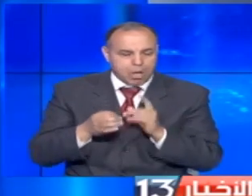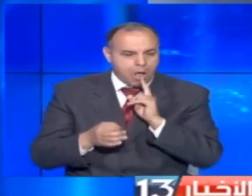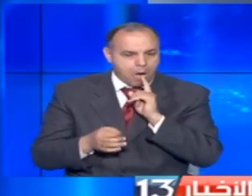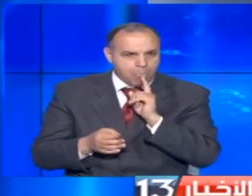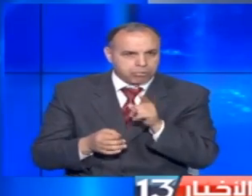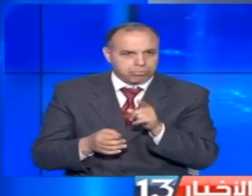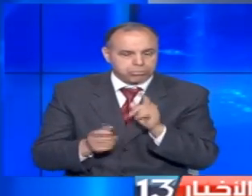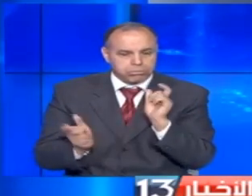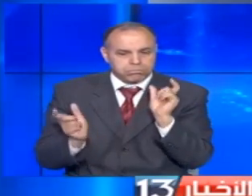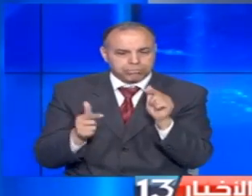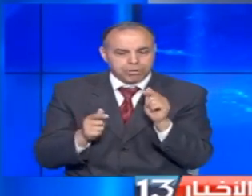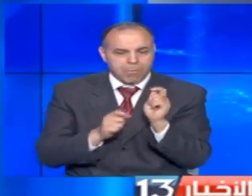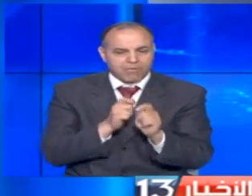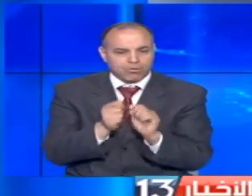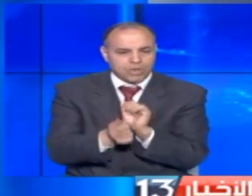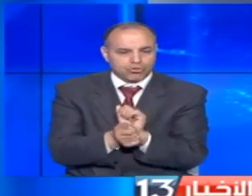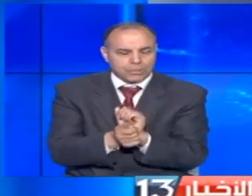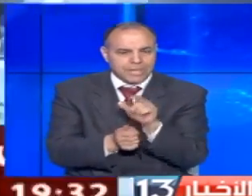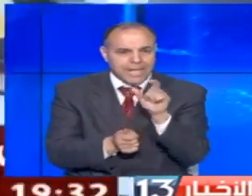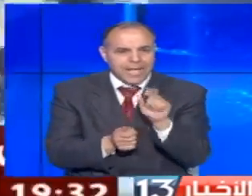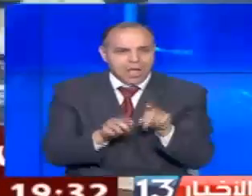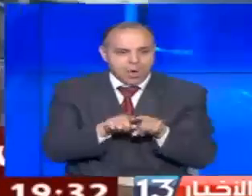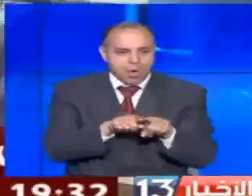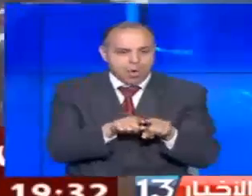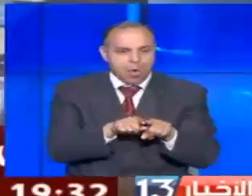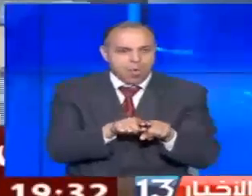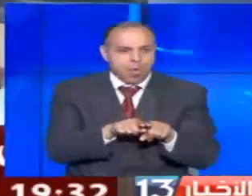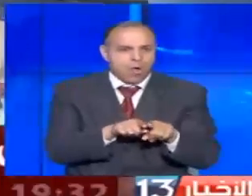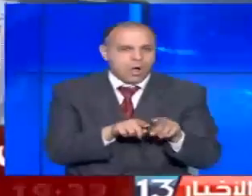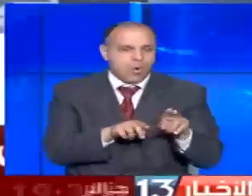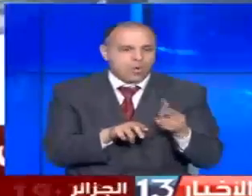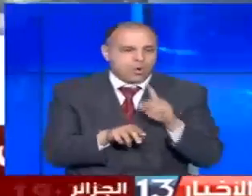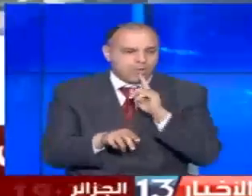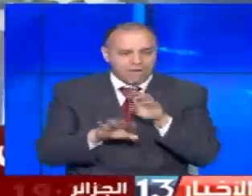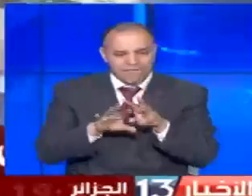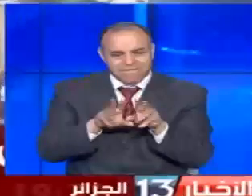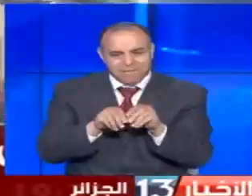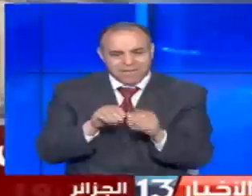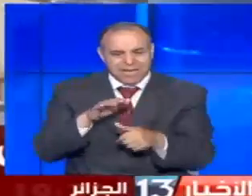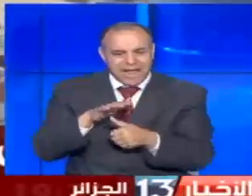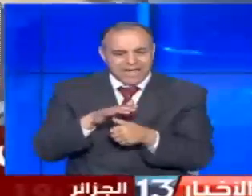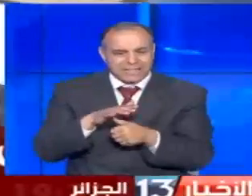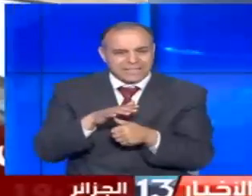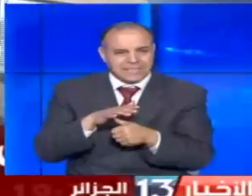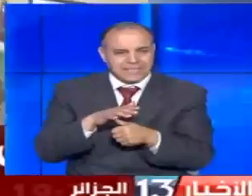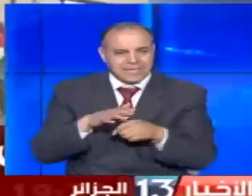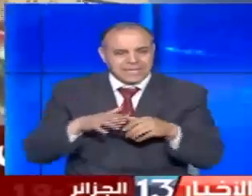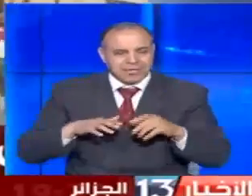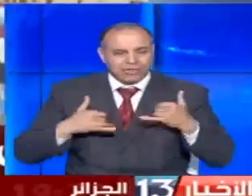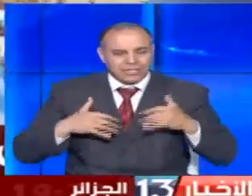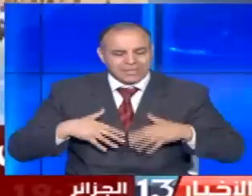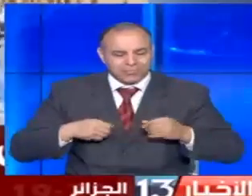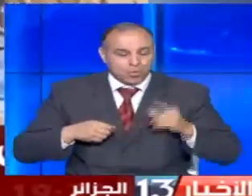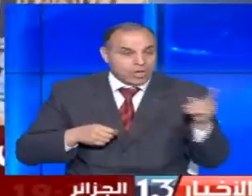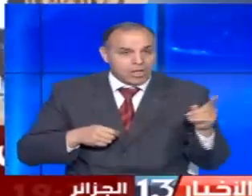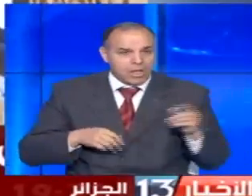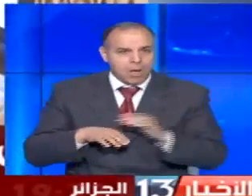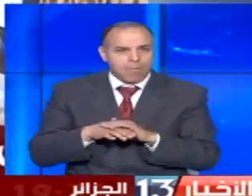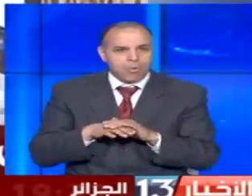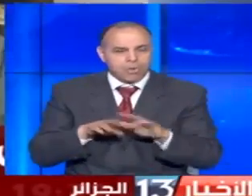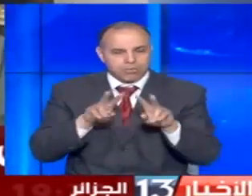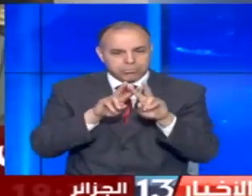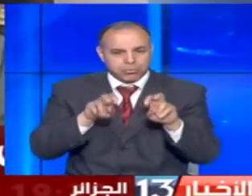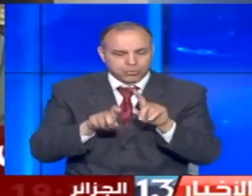ايداع بالايقاف المؤقت في حق الاخوه كونيناف المقربين من الرئيس السابق عبد العزيز بوتفليقه في اطار